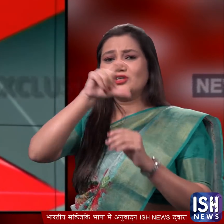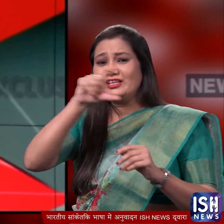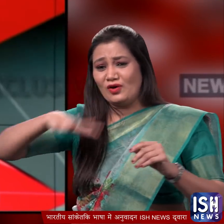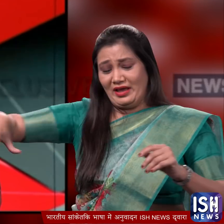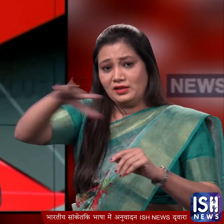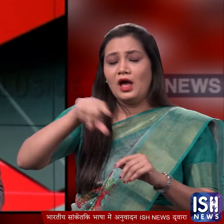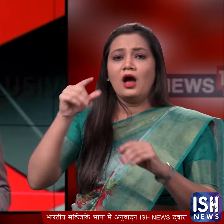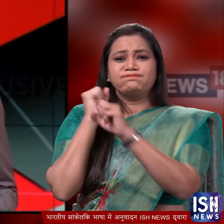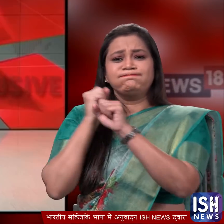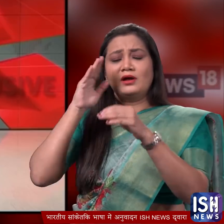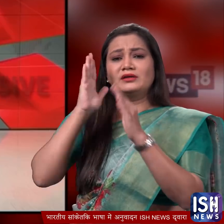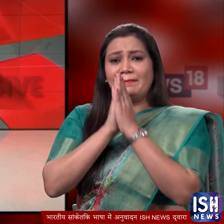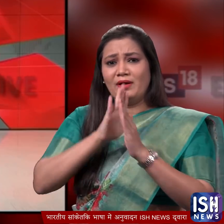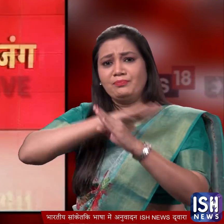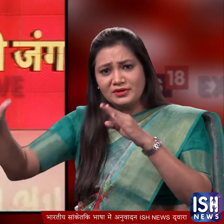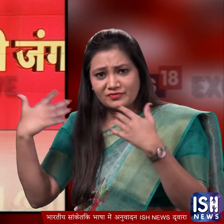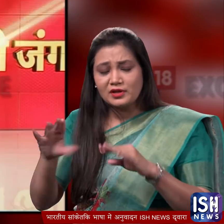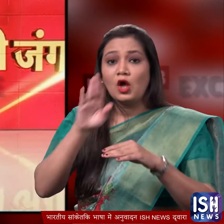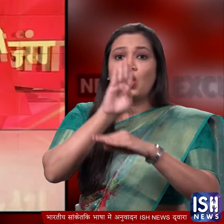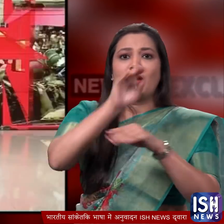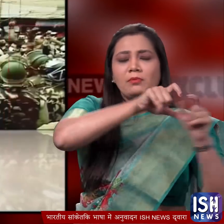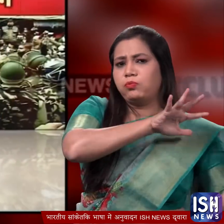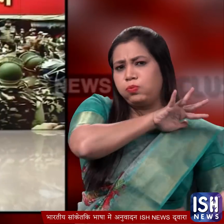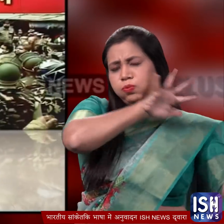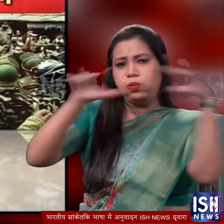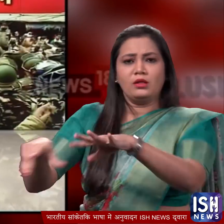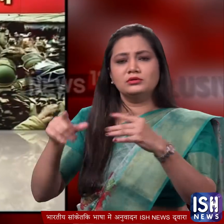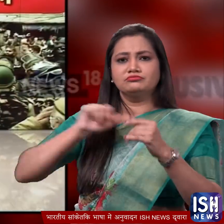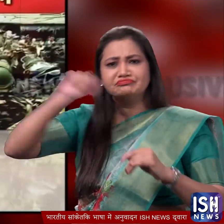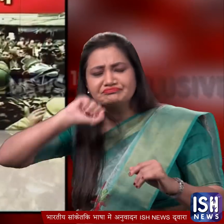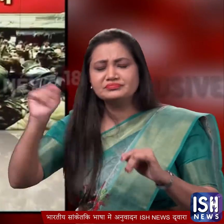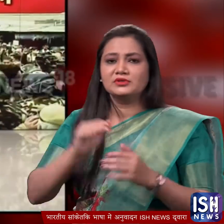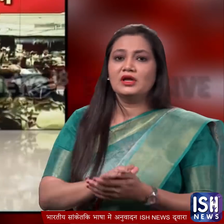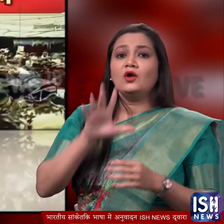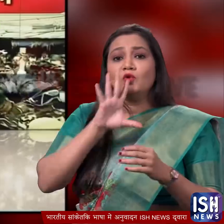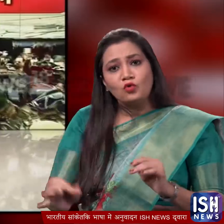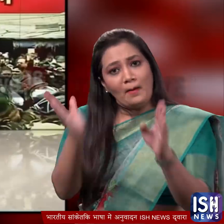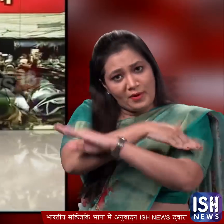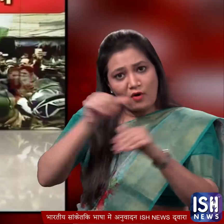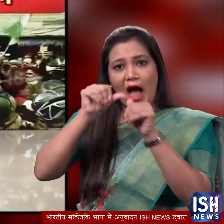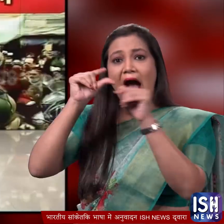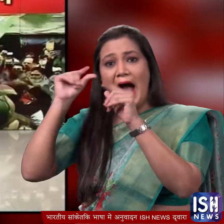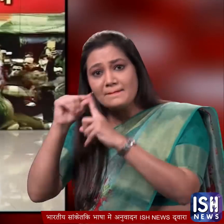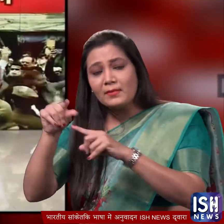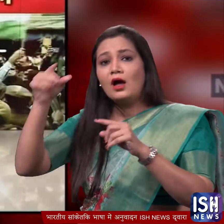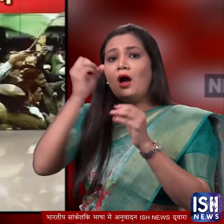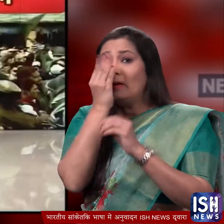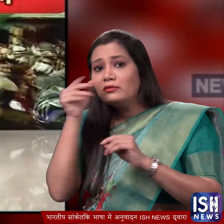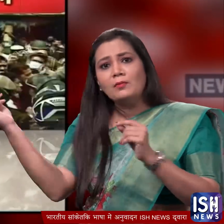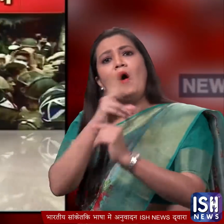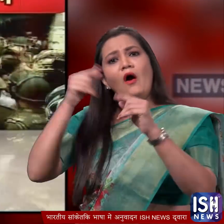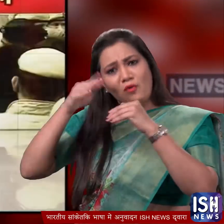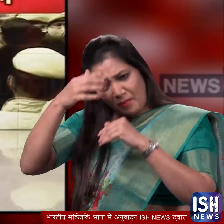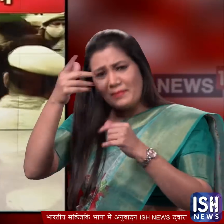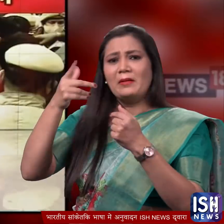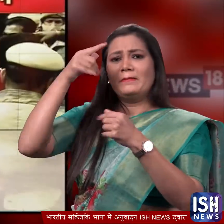मंदिर तोड़ने के विवाद में कांग्रेस भी कूद पड़ी और सड़कों पर उतर आई। इस मुद्दे पर बीजेपी और आम आदमी पार्टी के बीच पहले से ही जंग छिड़ी हुई है, जिसके